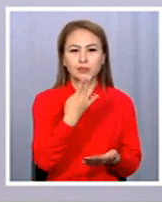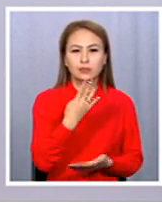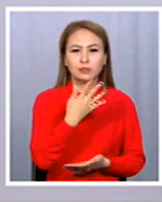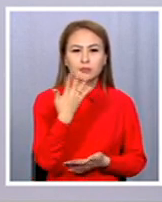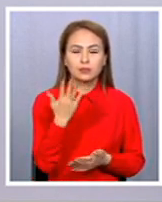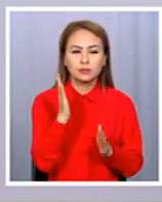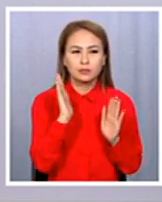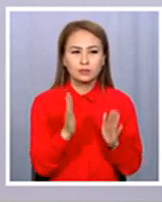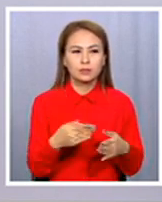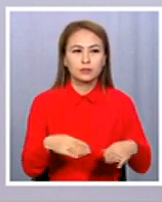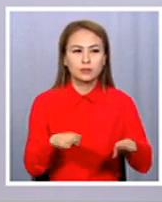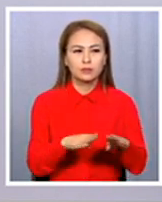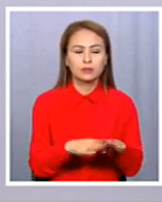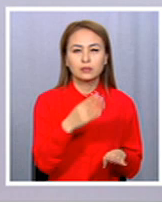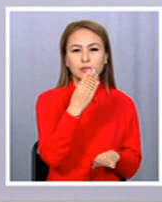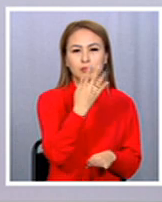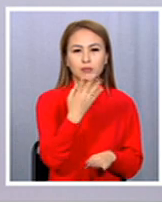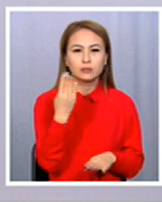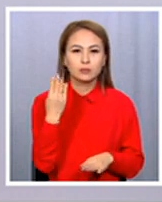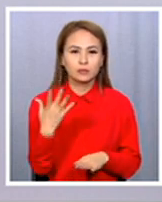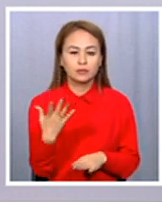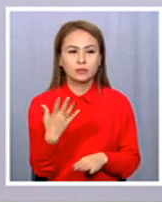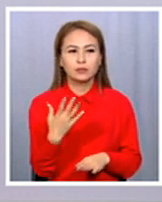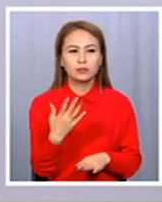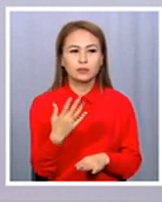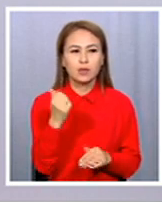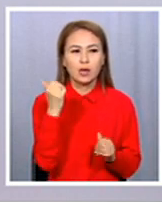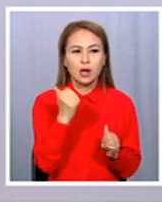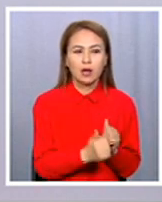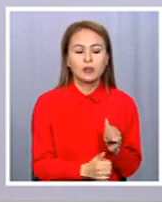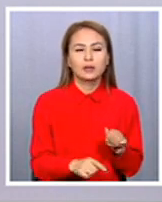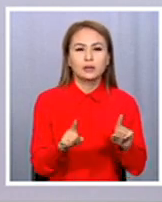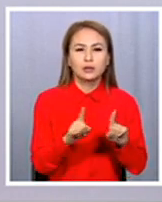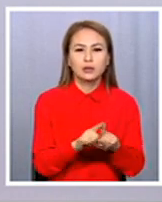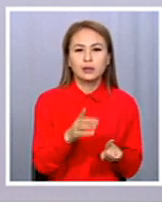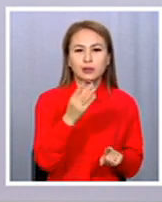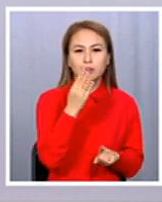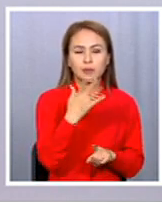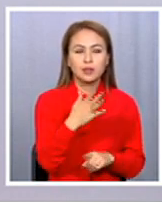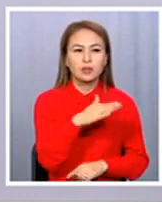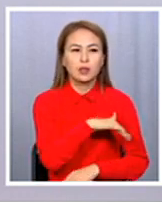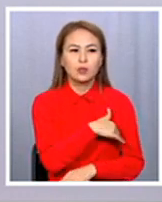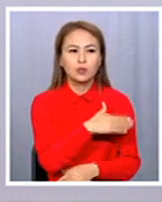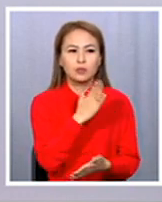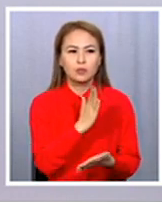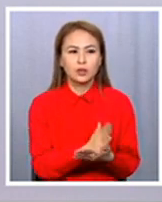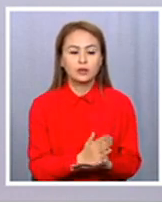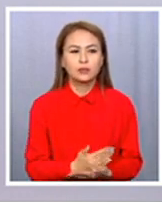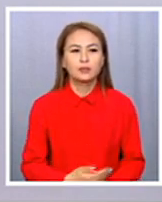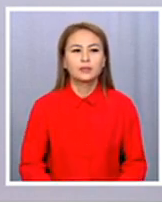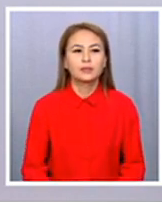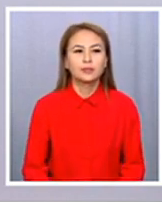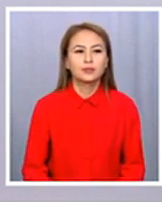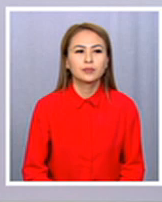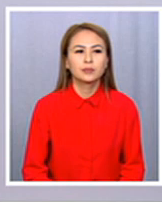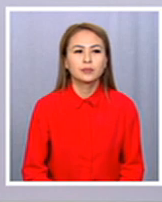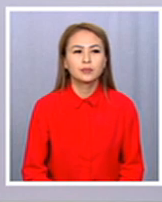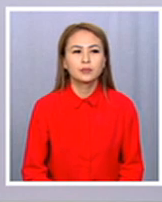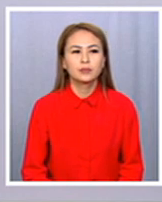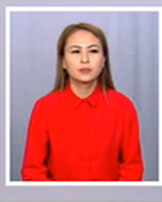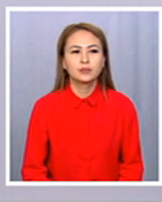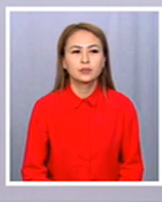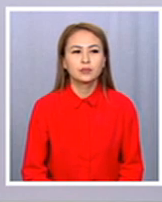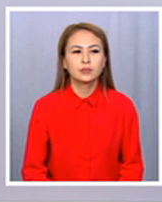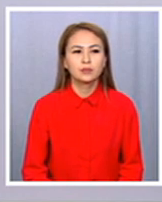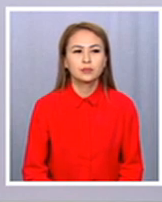бізде 2 жаңа бұрыш пайда болды, яғни әр қайсысы 45 градустан. Жазып қояйық болар. Белгіленуімен, мінекей,